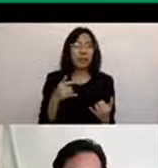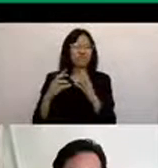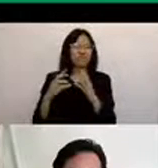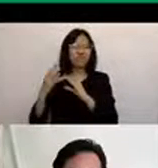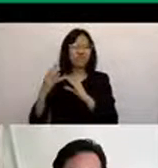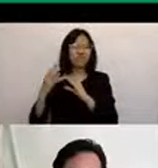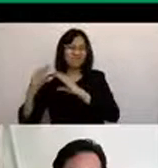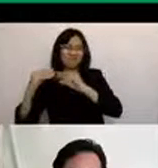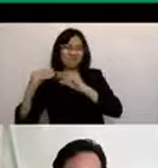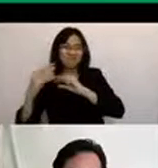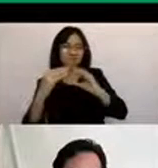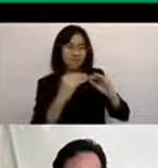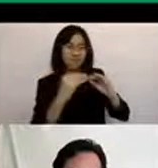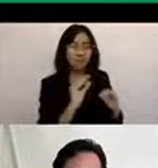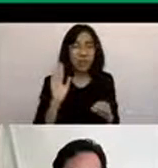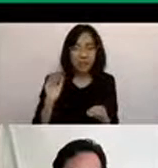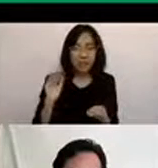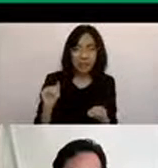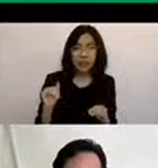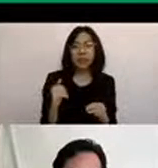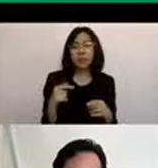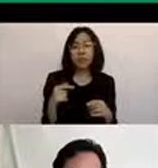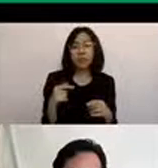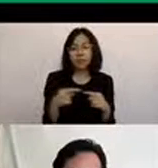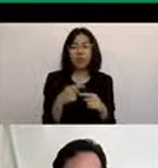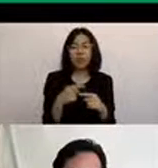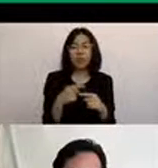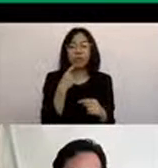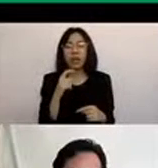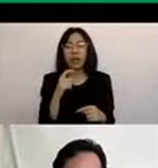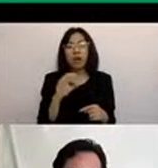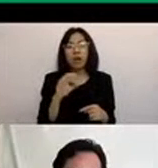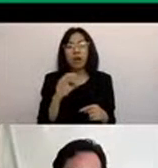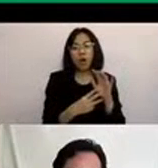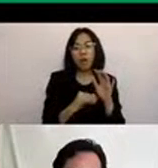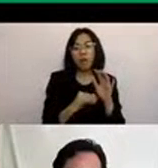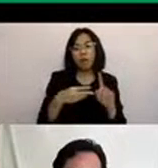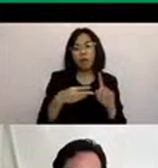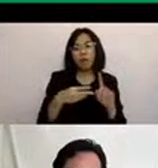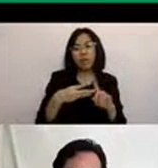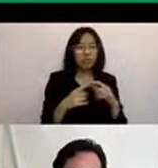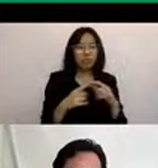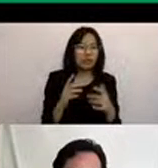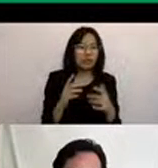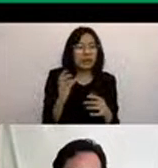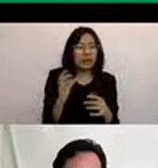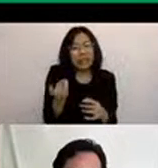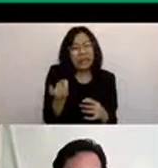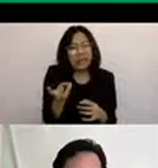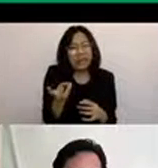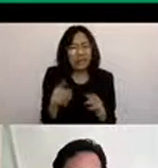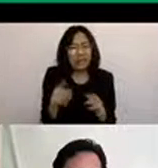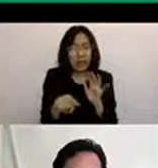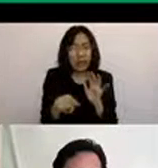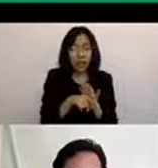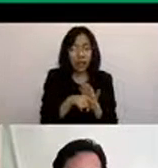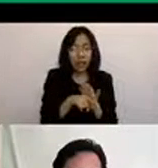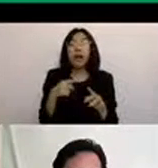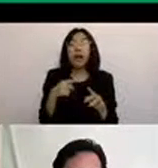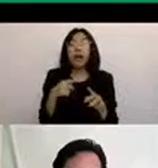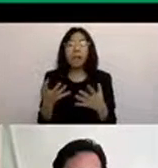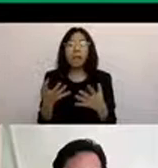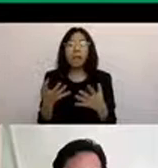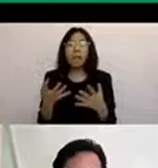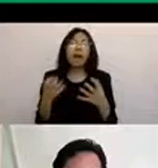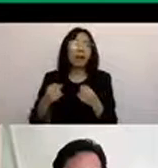dipungkiri banyak isu-isu eh eh terkait dengan omnibus low ini yang e semoga harapannya bisa kita selesaikan